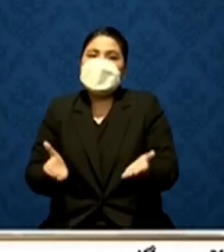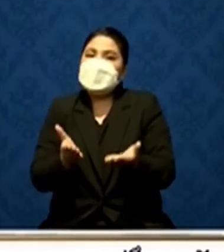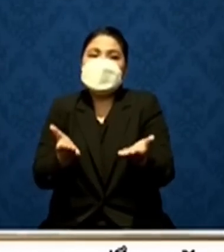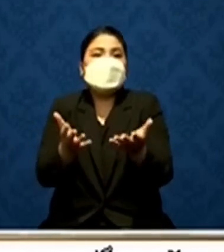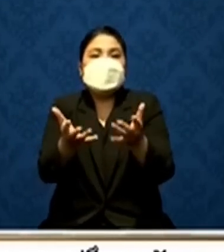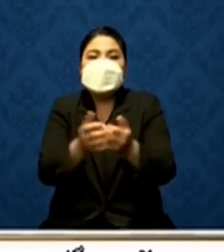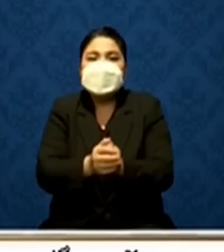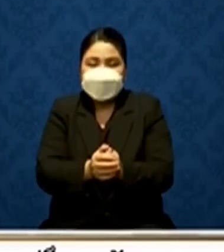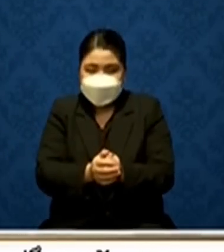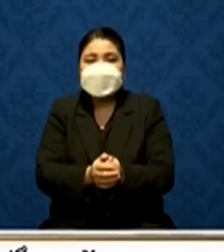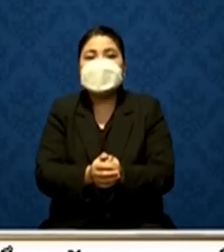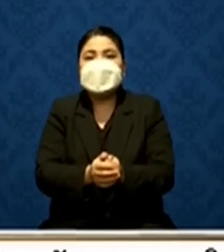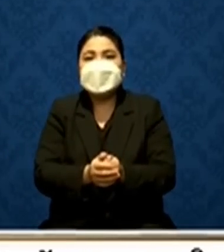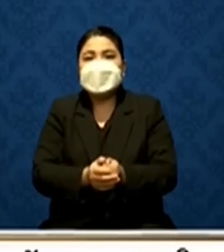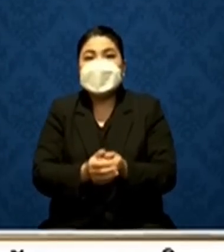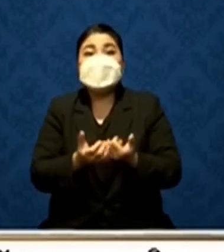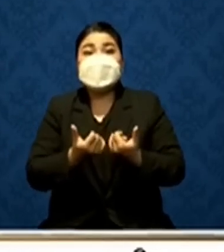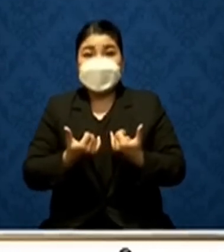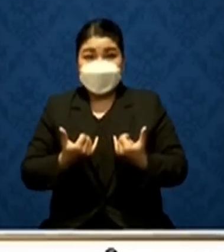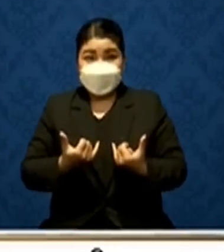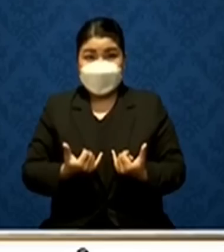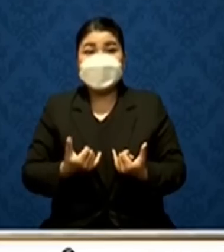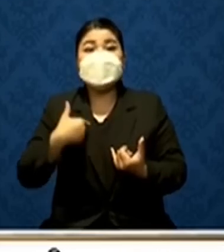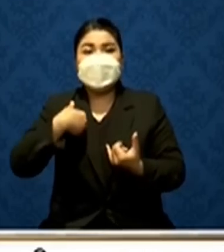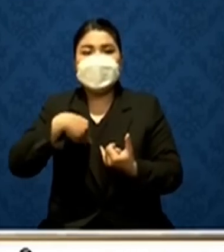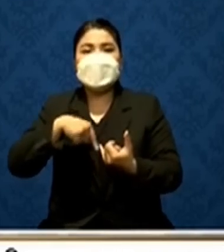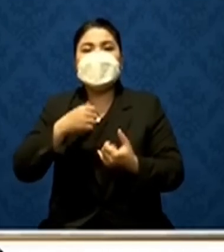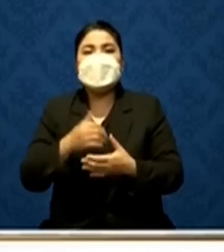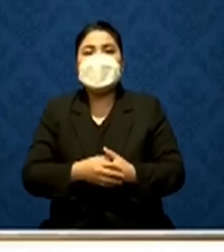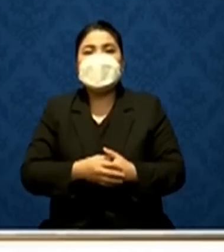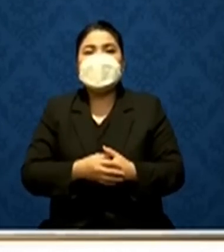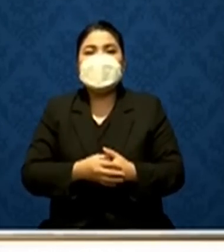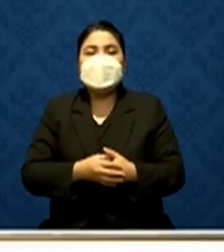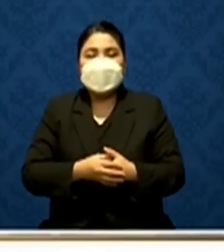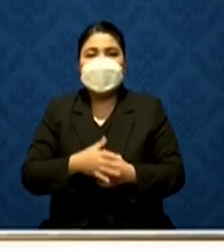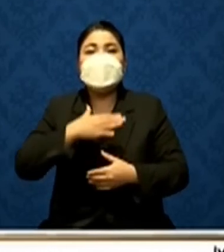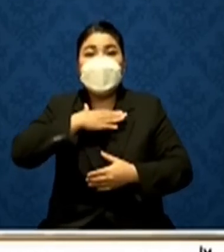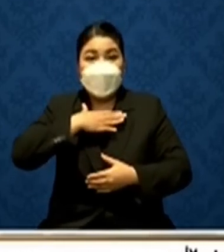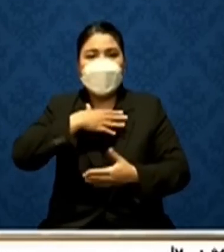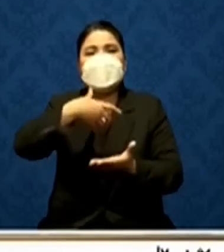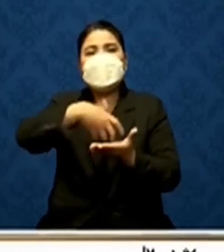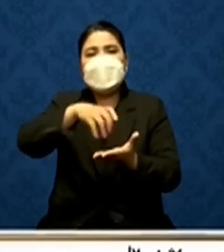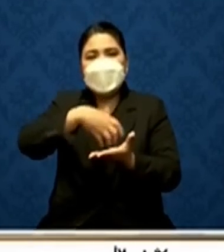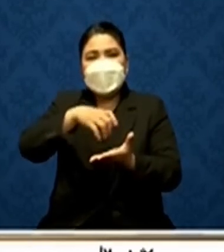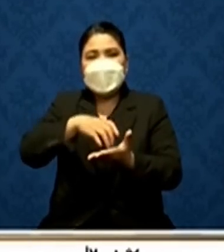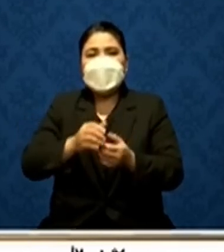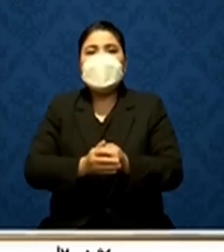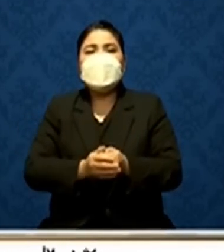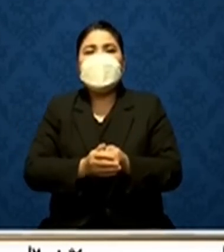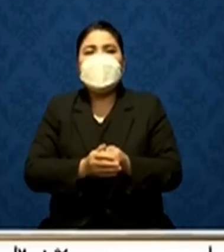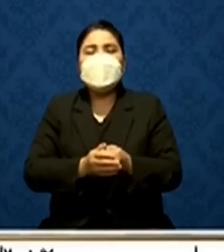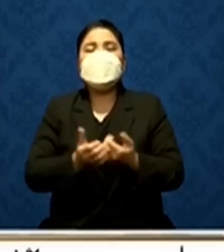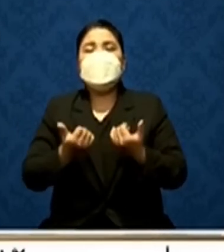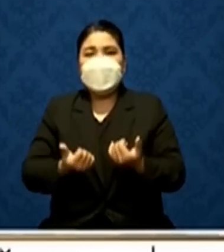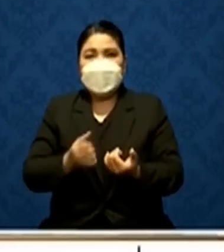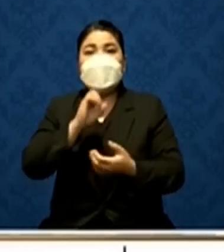ธรรมทานเคารพกับนี่คือถ้อยแถลงของยติที่ผมขอยอดกับเรียนท่านประธาน